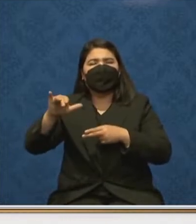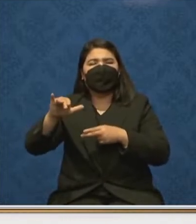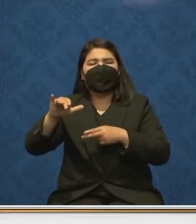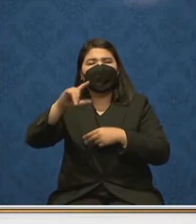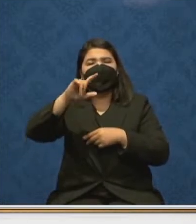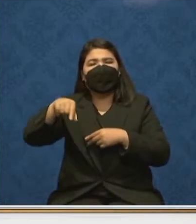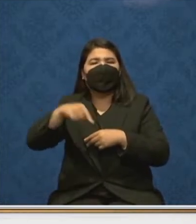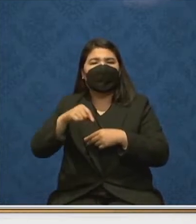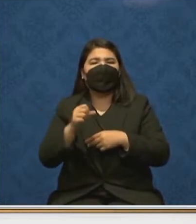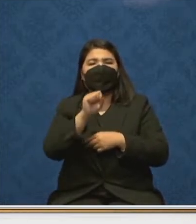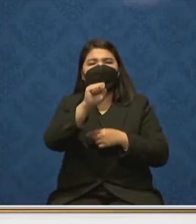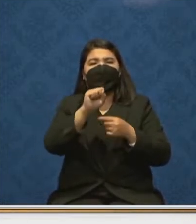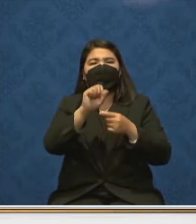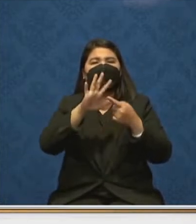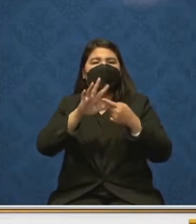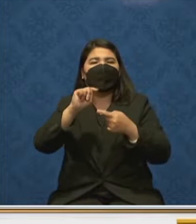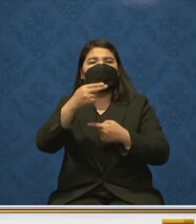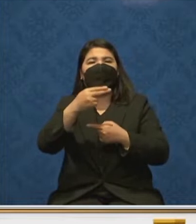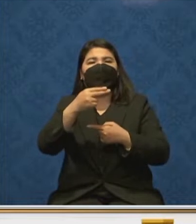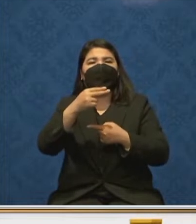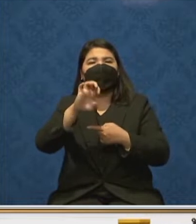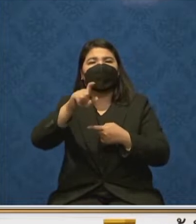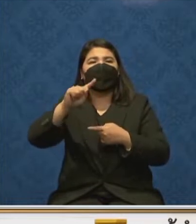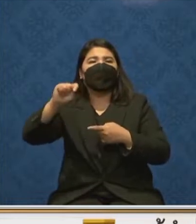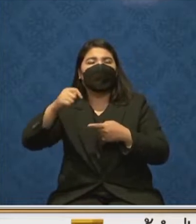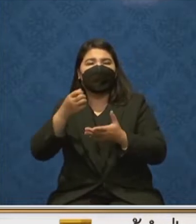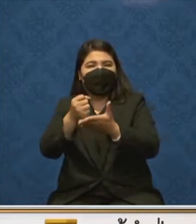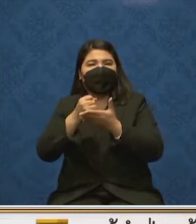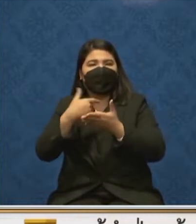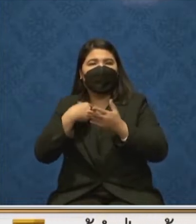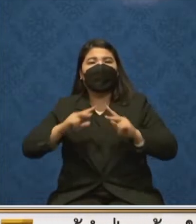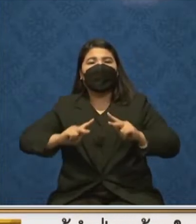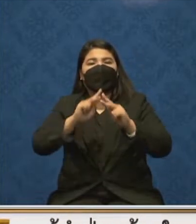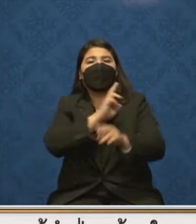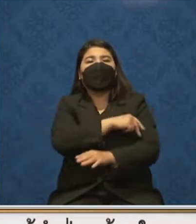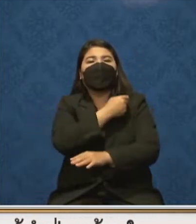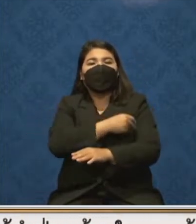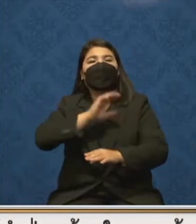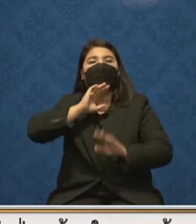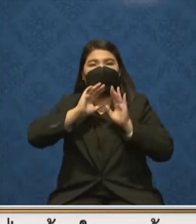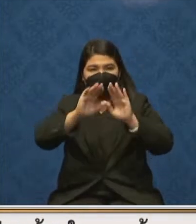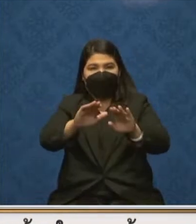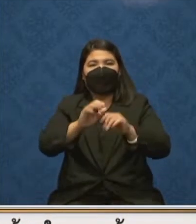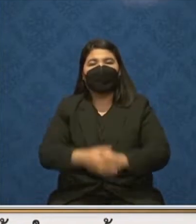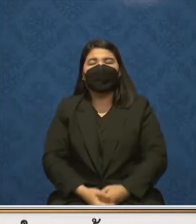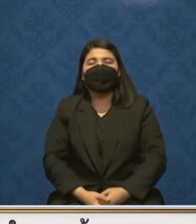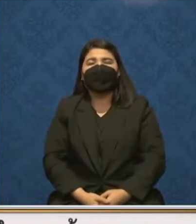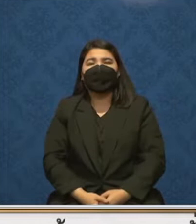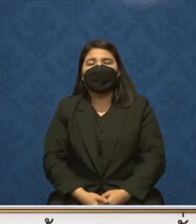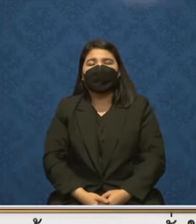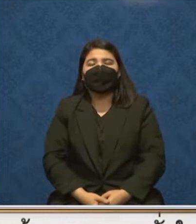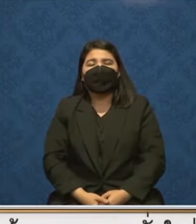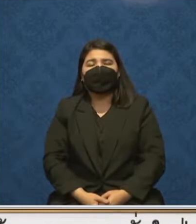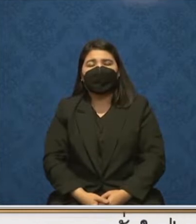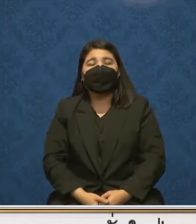แต่วอยู่ใกรุปนี้ที่ภึกษารัธมณธีช่วยว่าการกทวสารศukuฝากท่านรธมณธรีช่วยด้วยค่ะแ